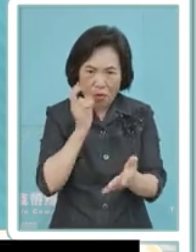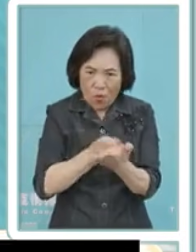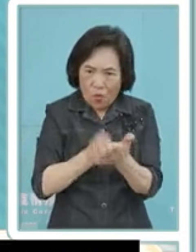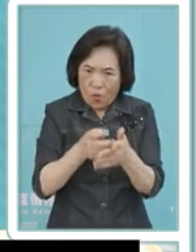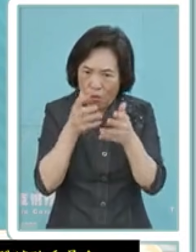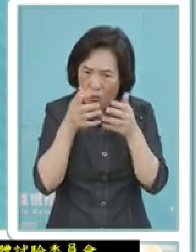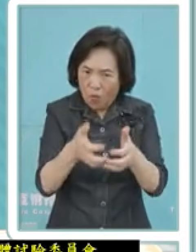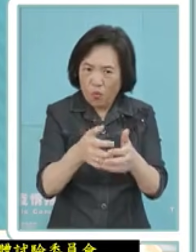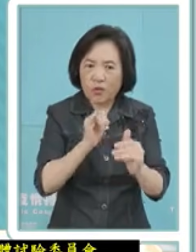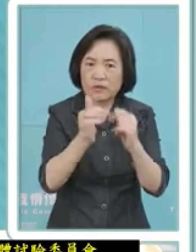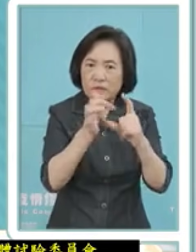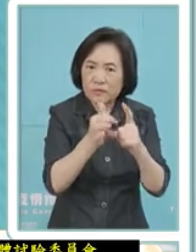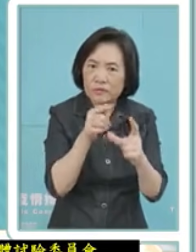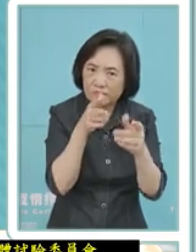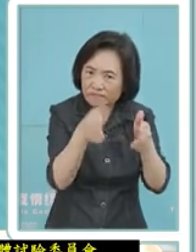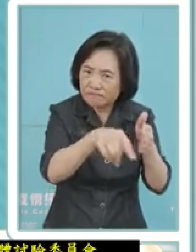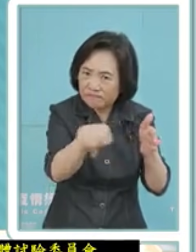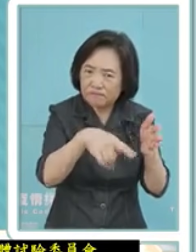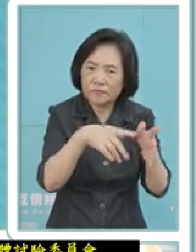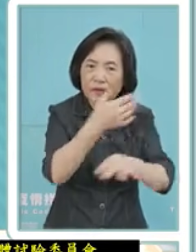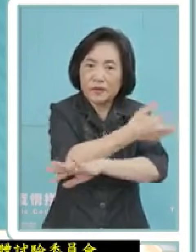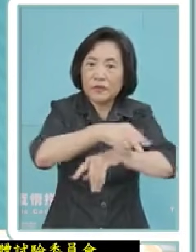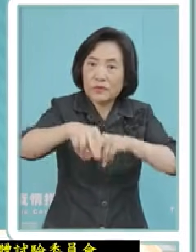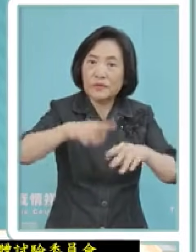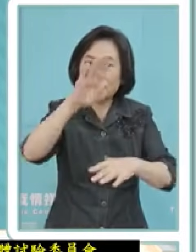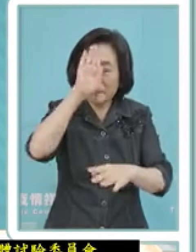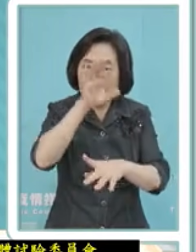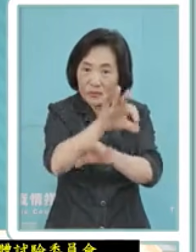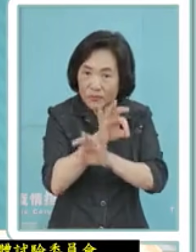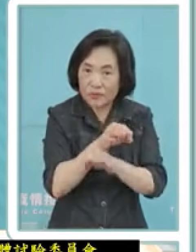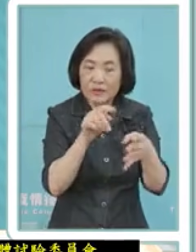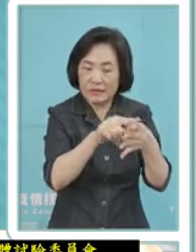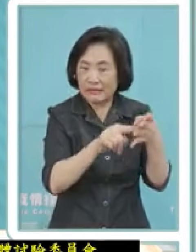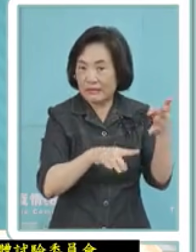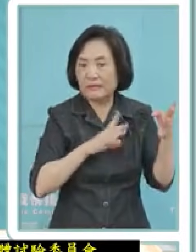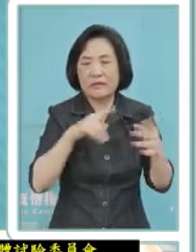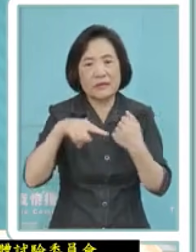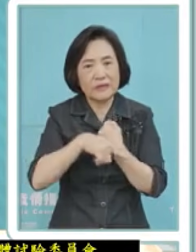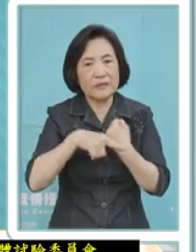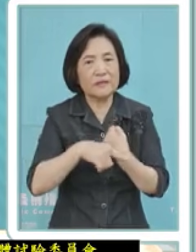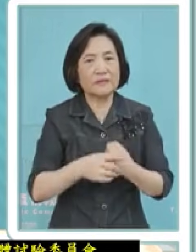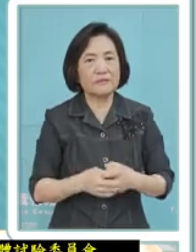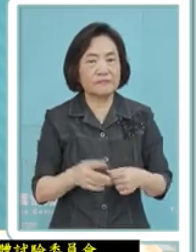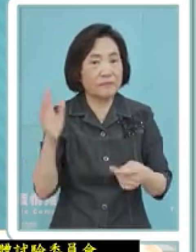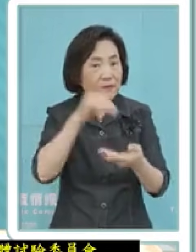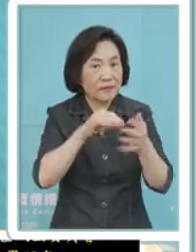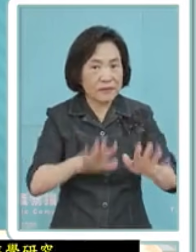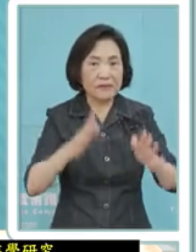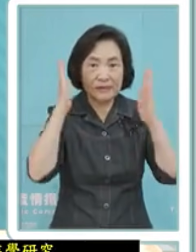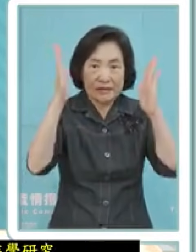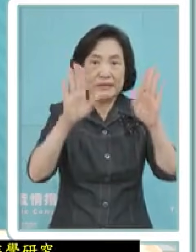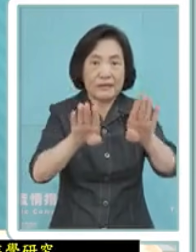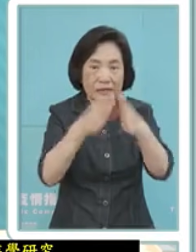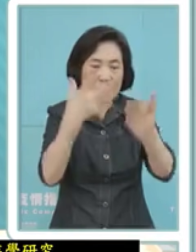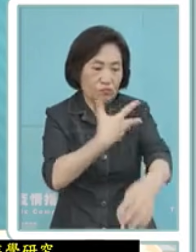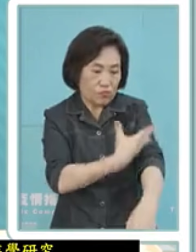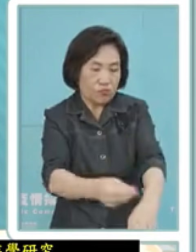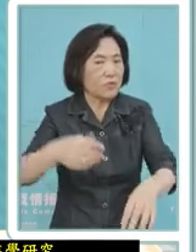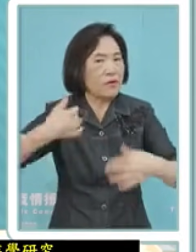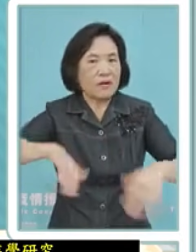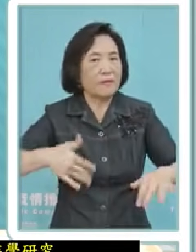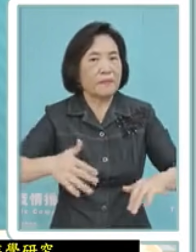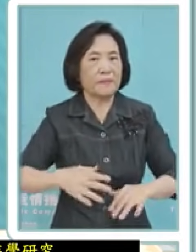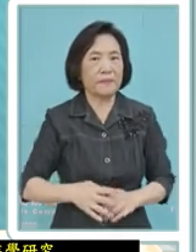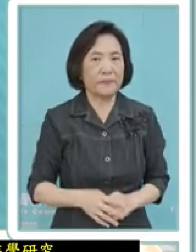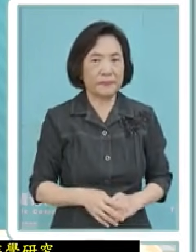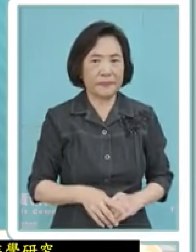个社区的这种流行病学研究，你知道吗？到现在为止是还没正式开始抽血的。